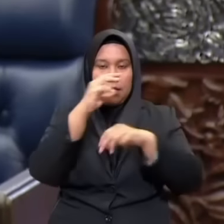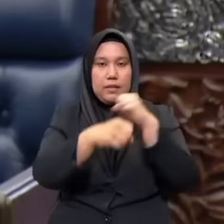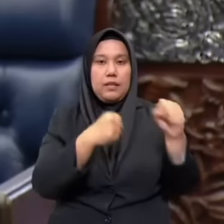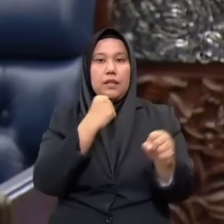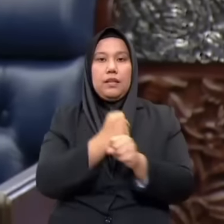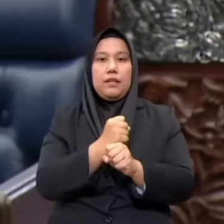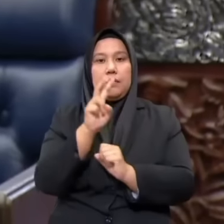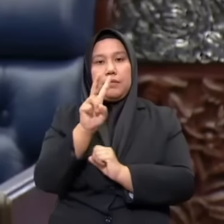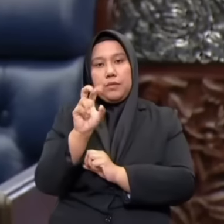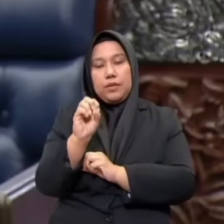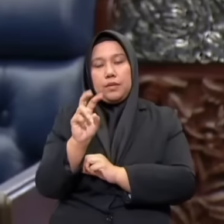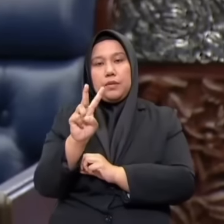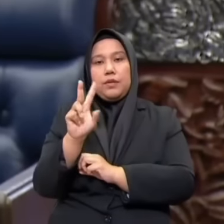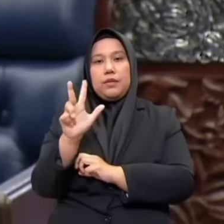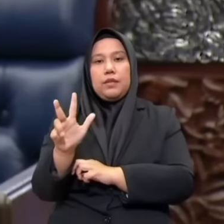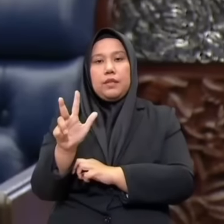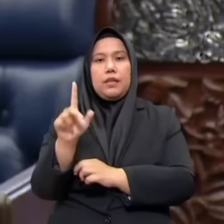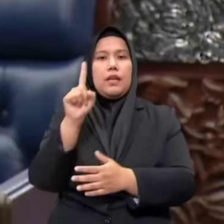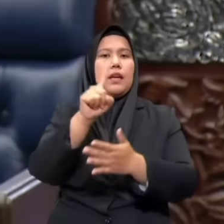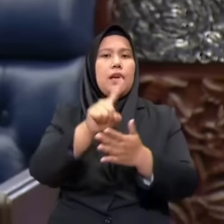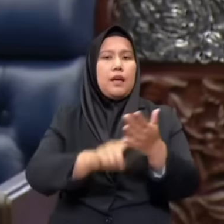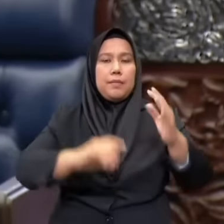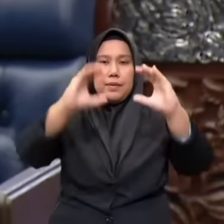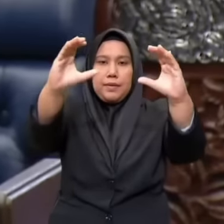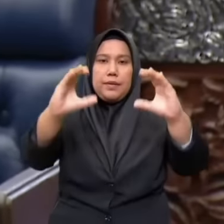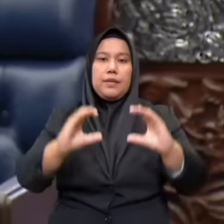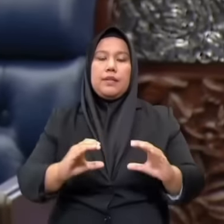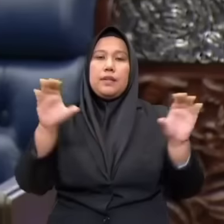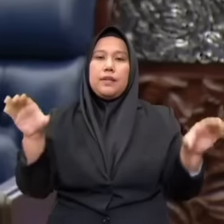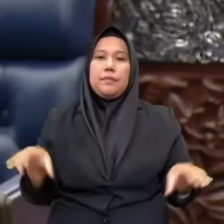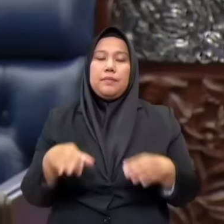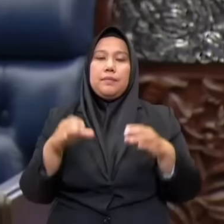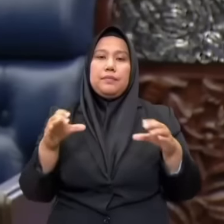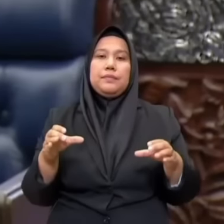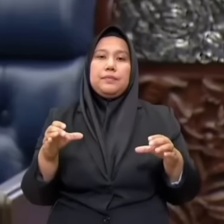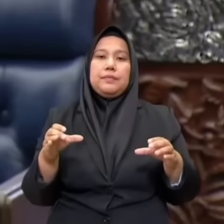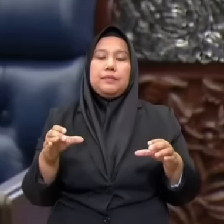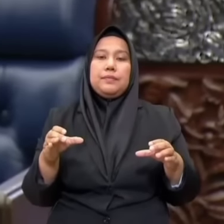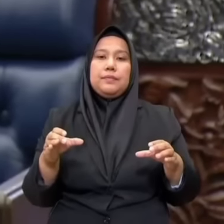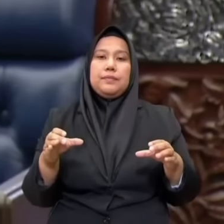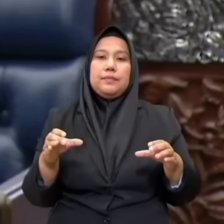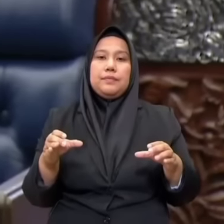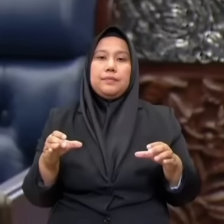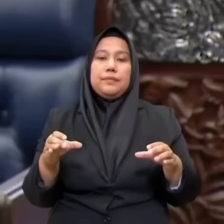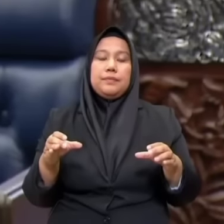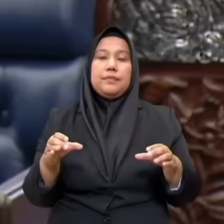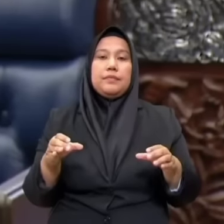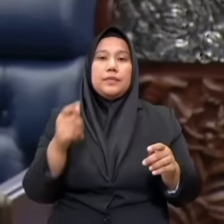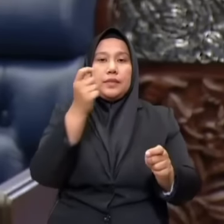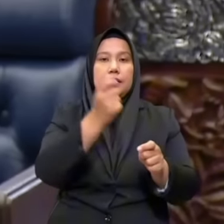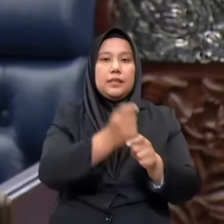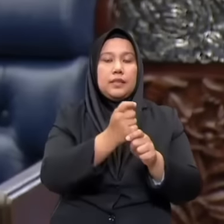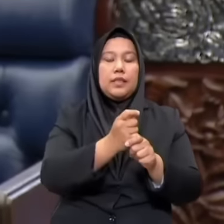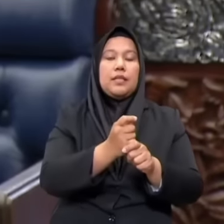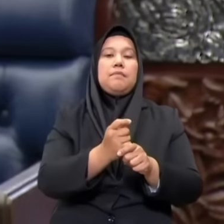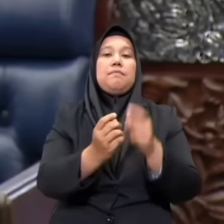tahun 2023 dan apakah mekanisme yang digunakan bagi menentukan kategori miskin